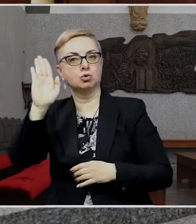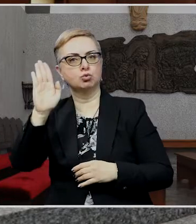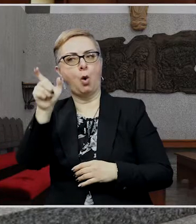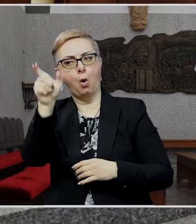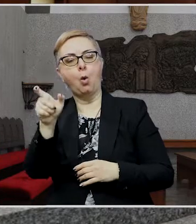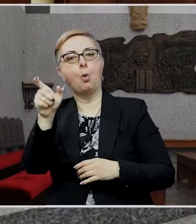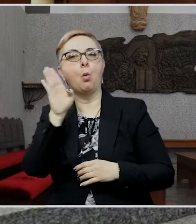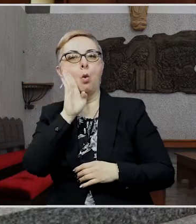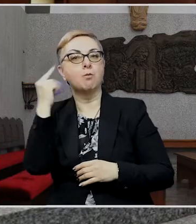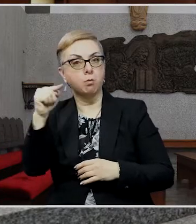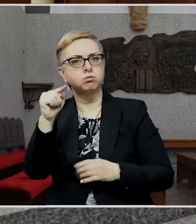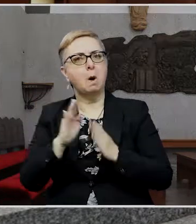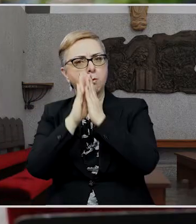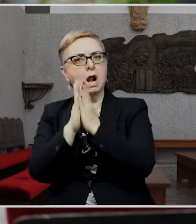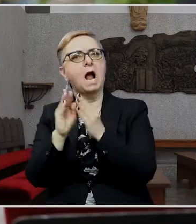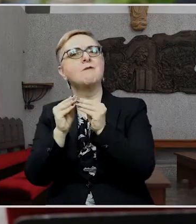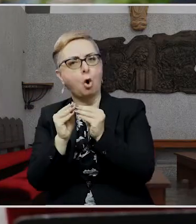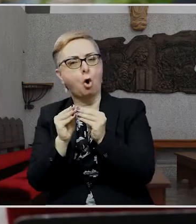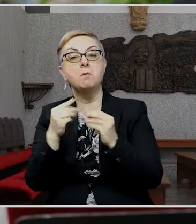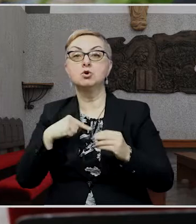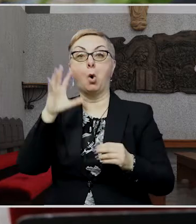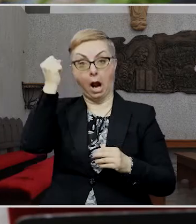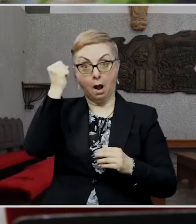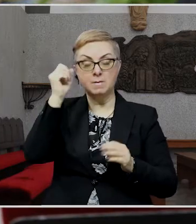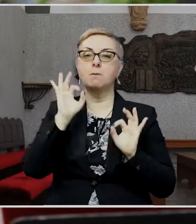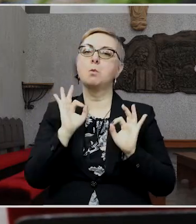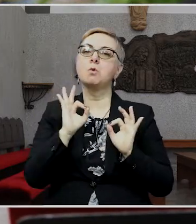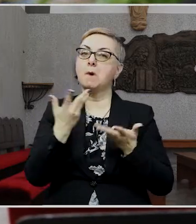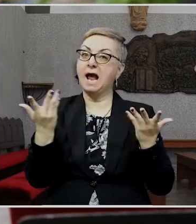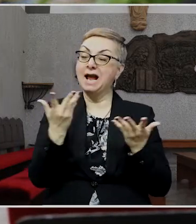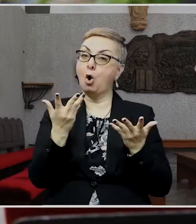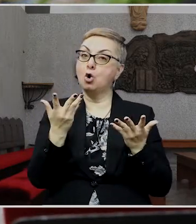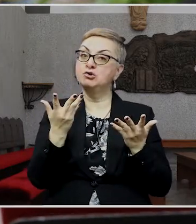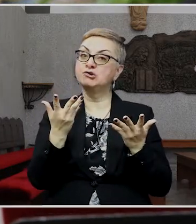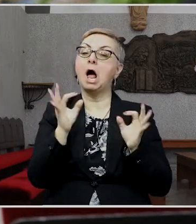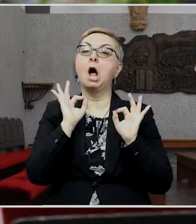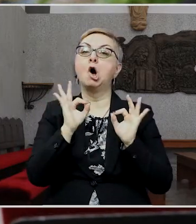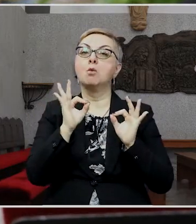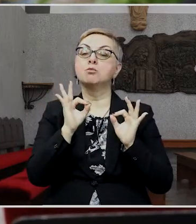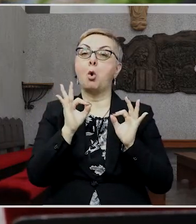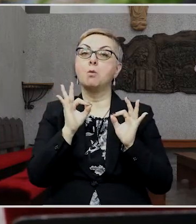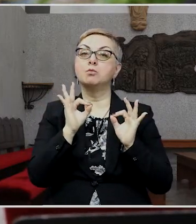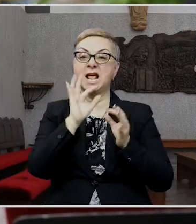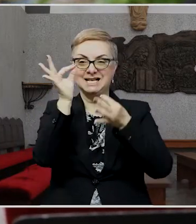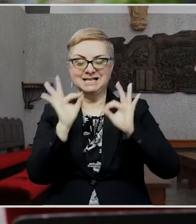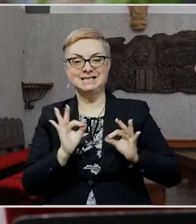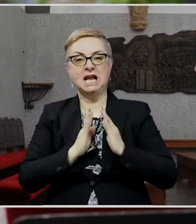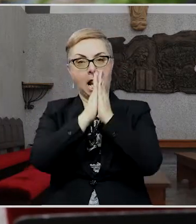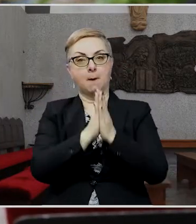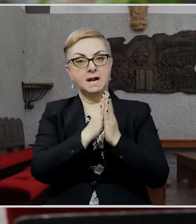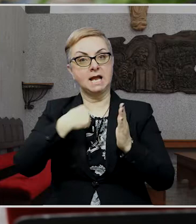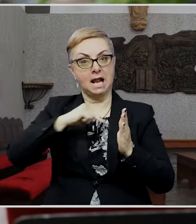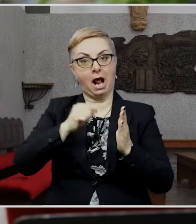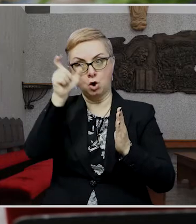quest'uomo pregava e ci renderemo conto di quanto sia importante anche per il nostro stile di